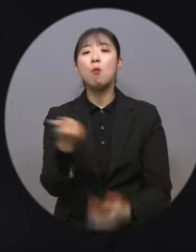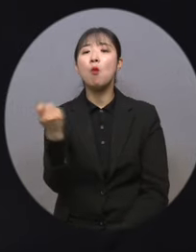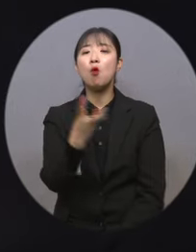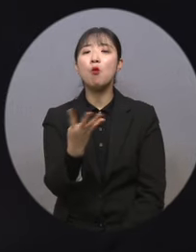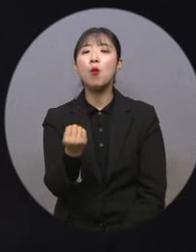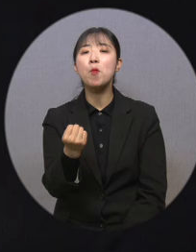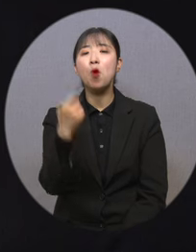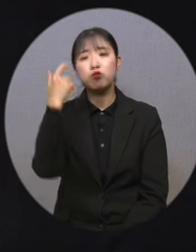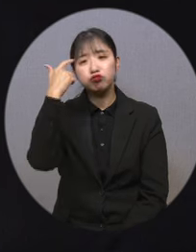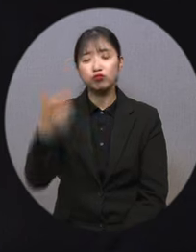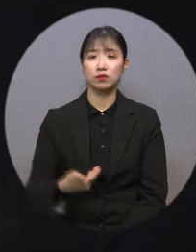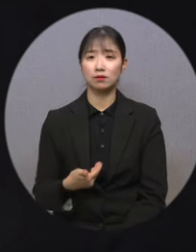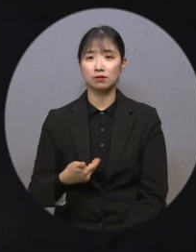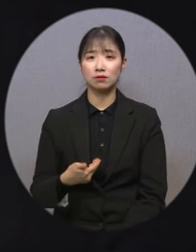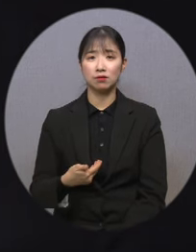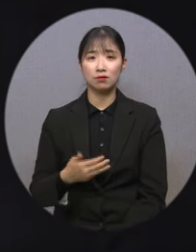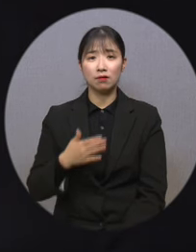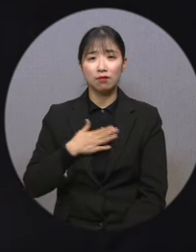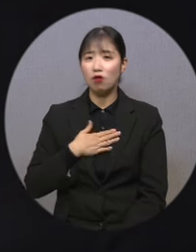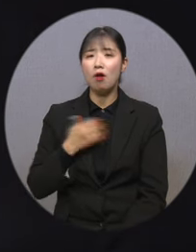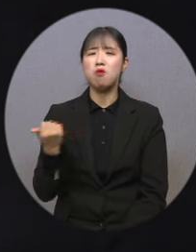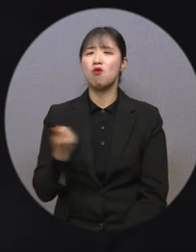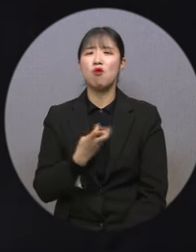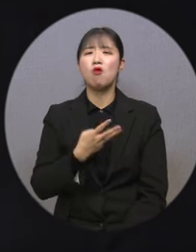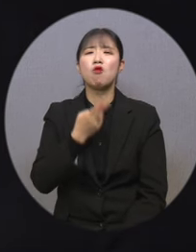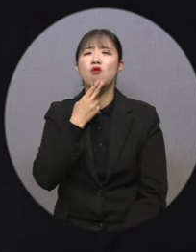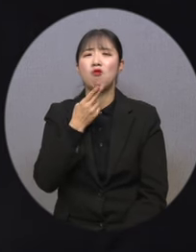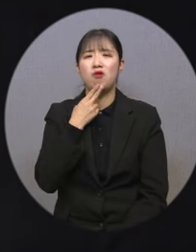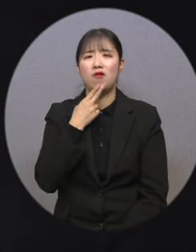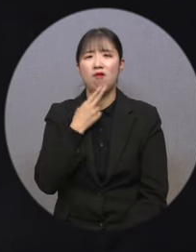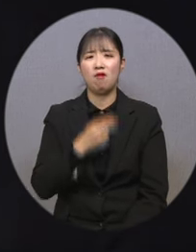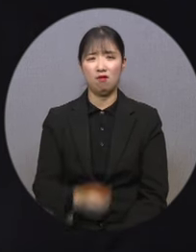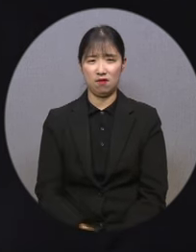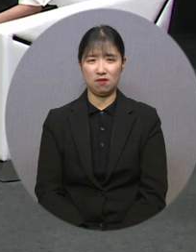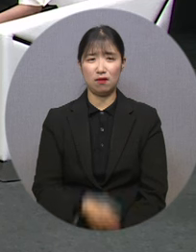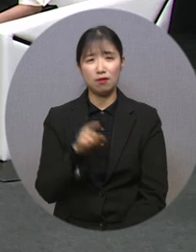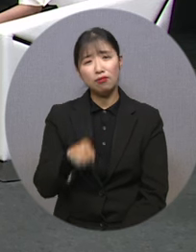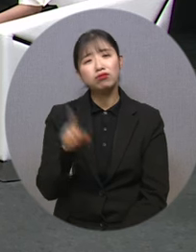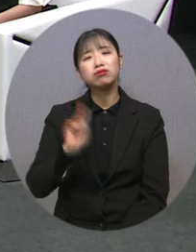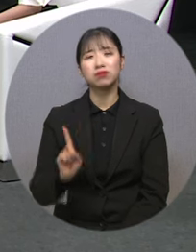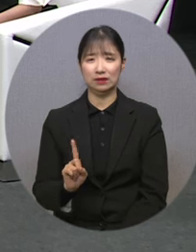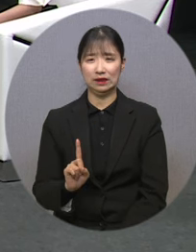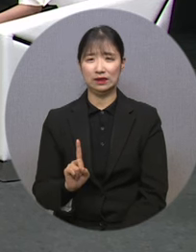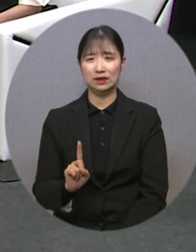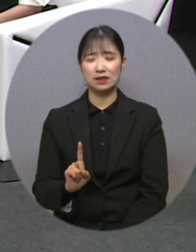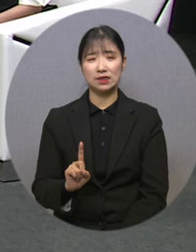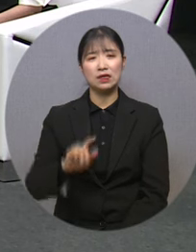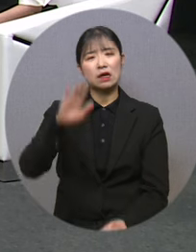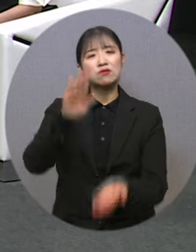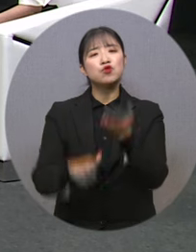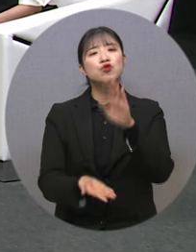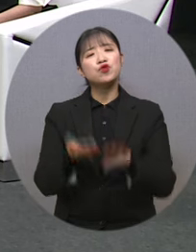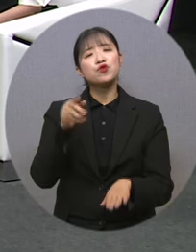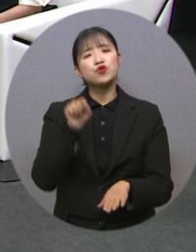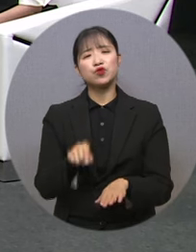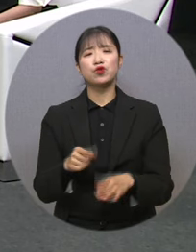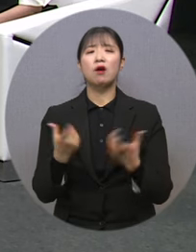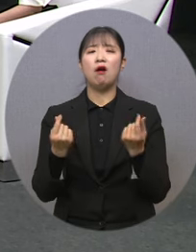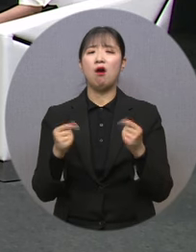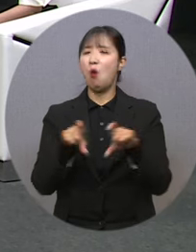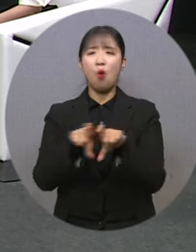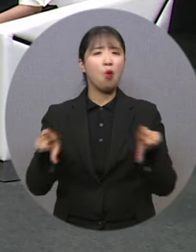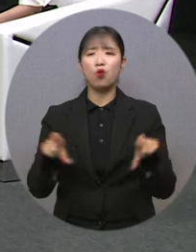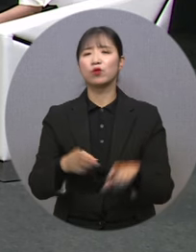번입니까? 나는 기호가 없습니다. 이게 뭡니까? 불평등한 것이,